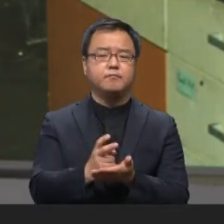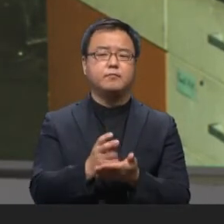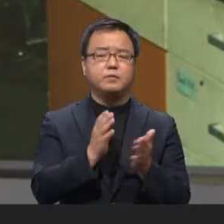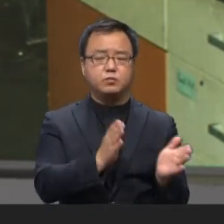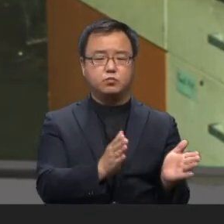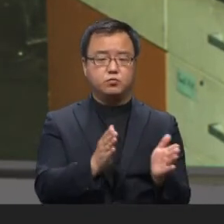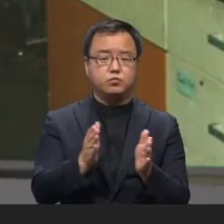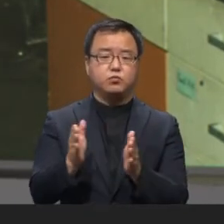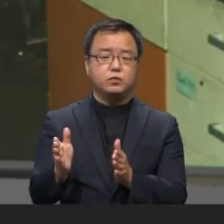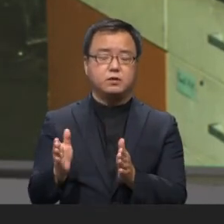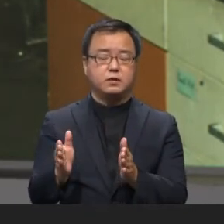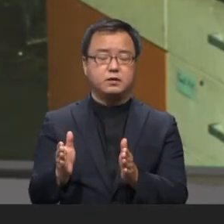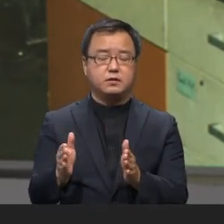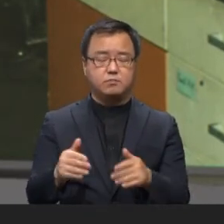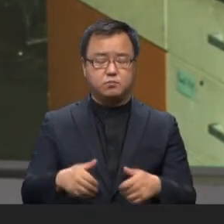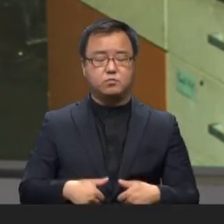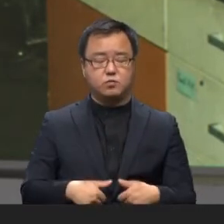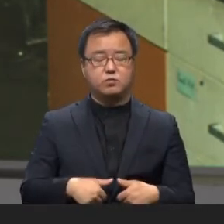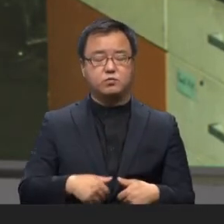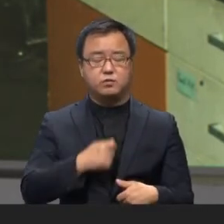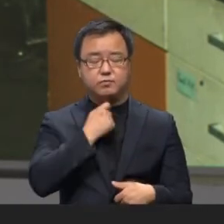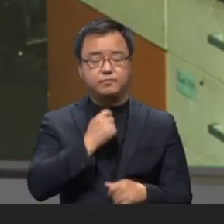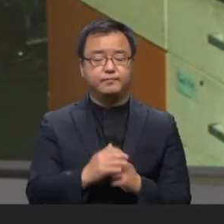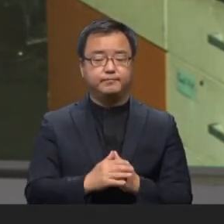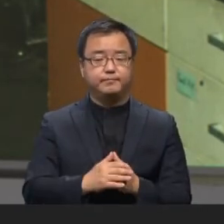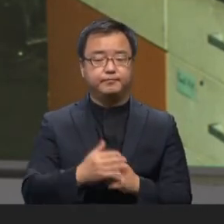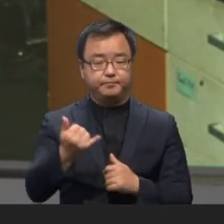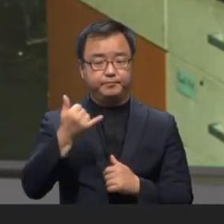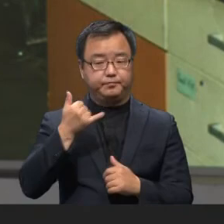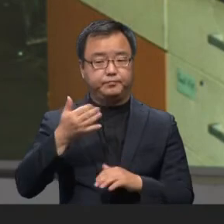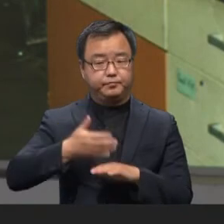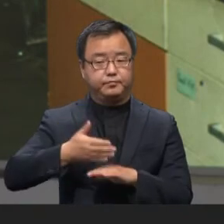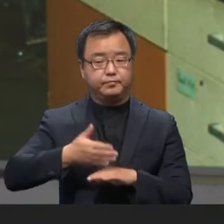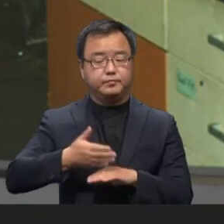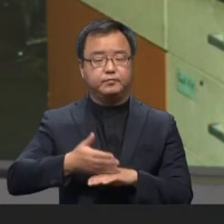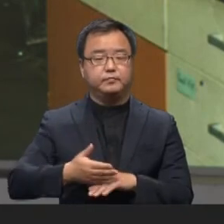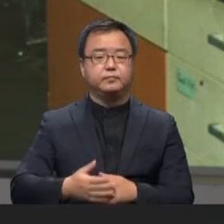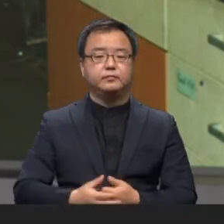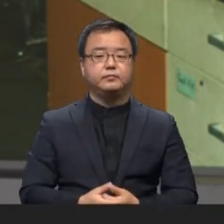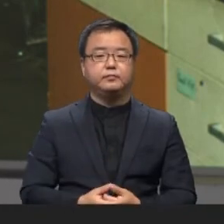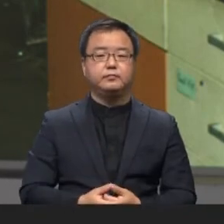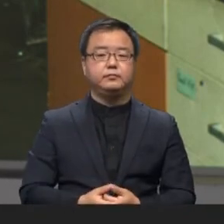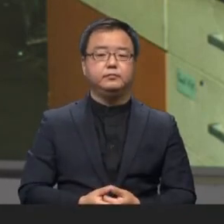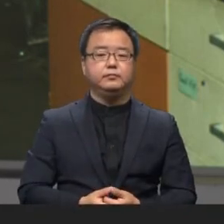마련되기를 꼭 바라보도록 하겠습니다. 아버님 오늘 전화 감사합니다. 감사합니다. 예.